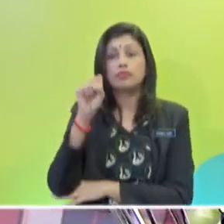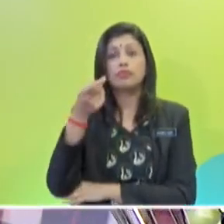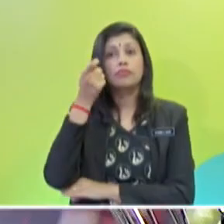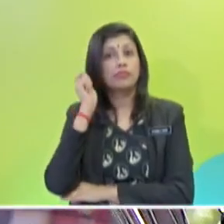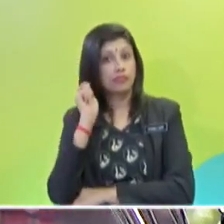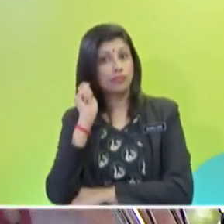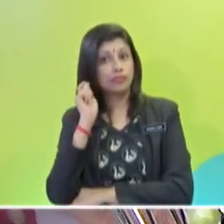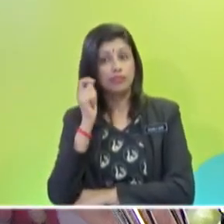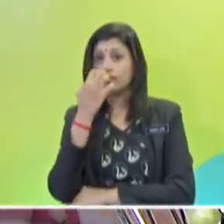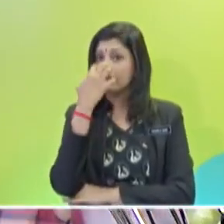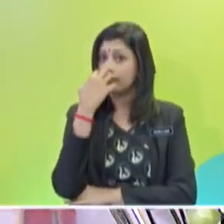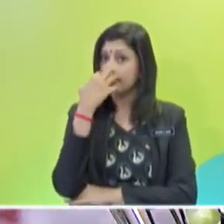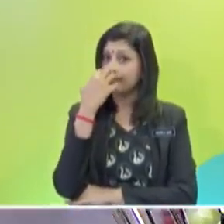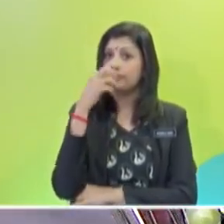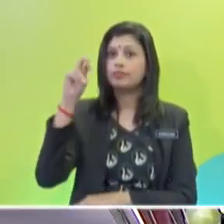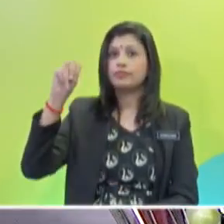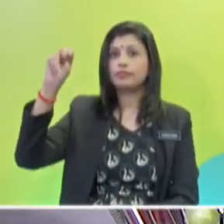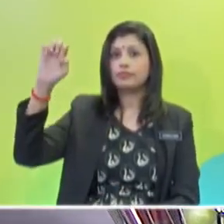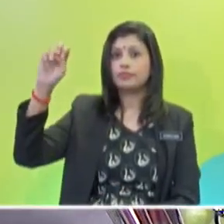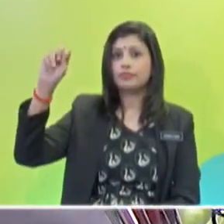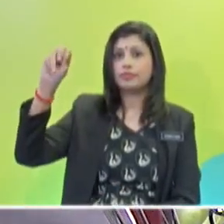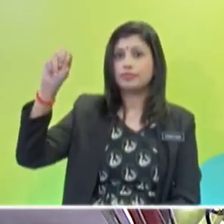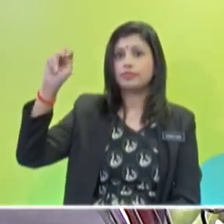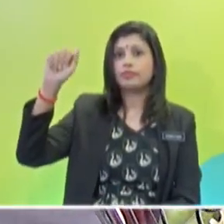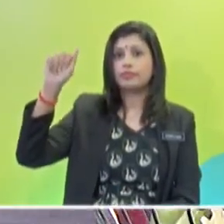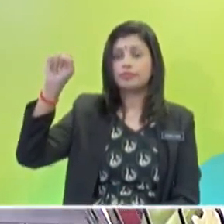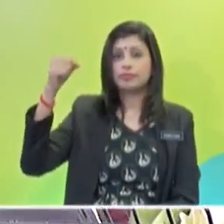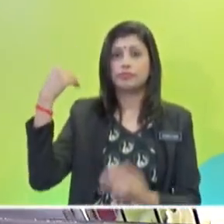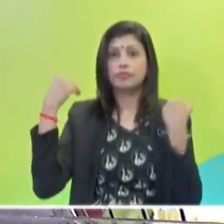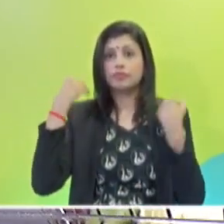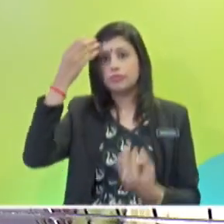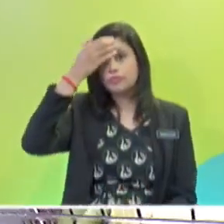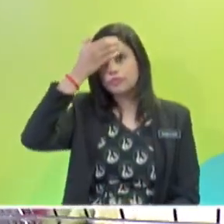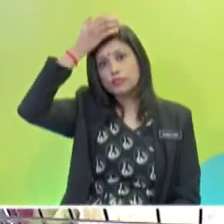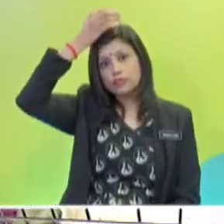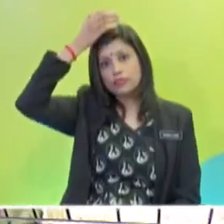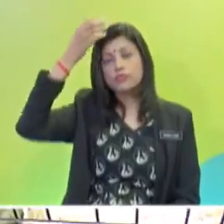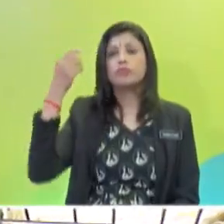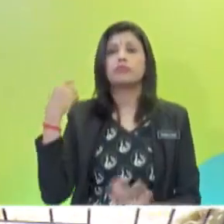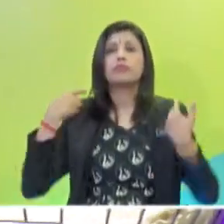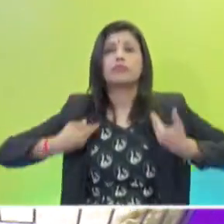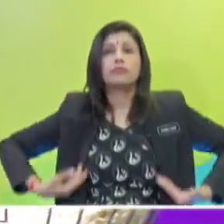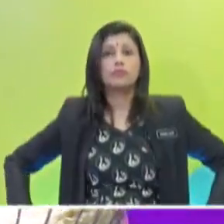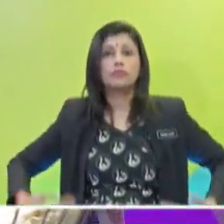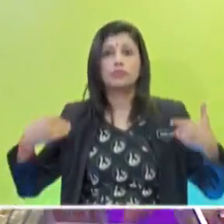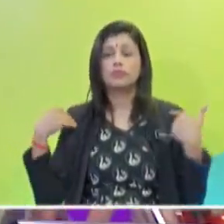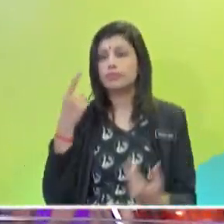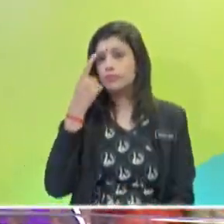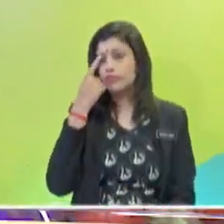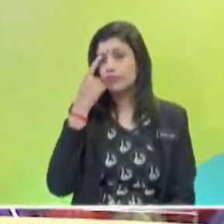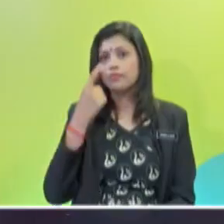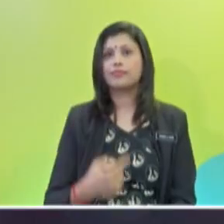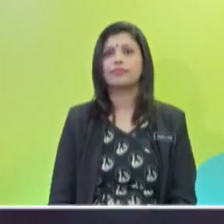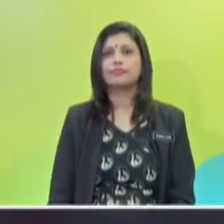tadi. Ada mahkota ke atas dia. Lepas badan dia ada mata. Betul tak, murid-murid semua? Betul,